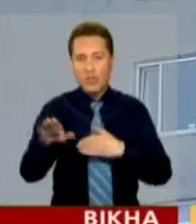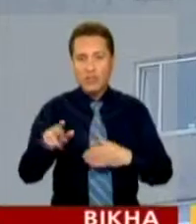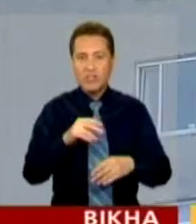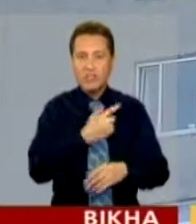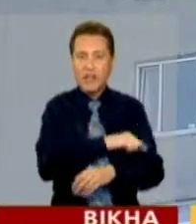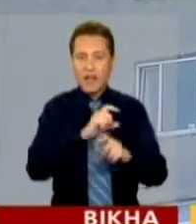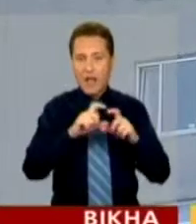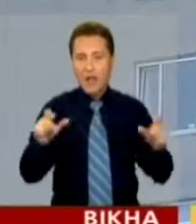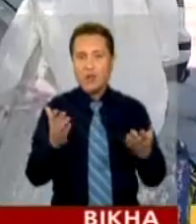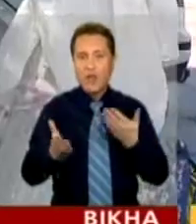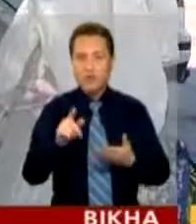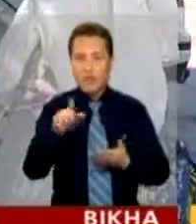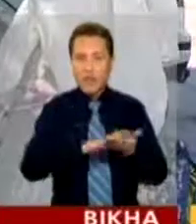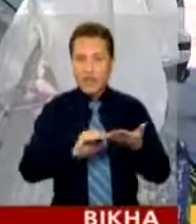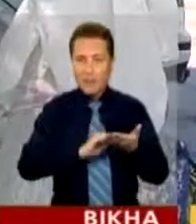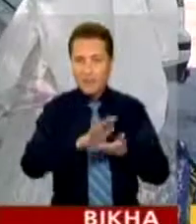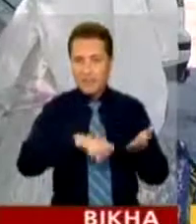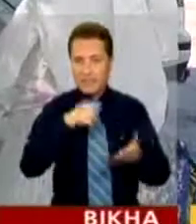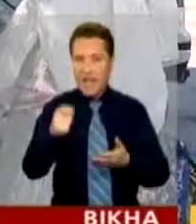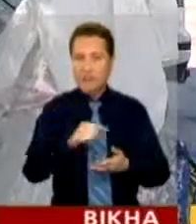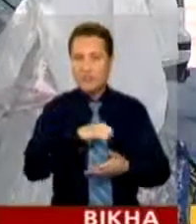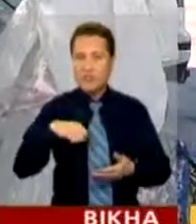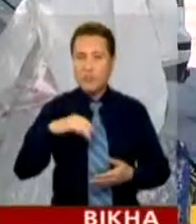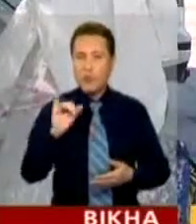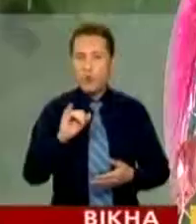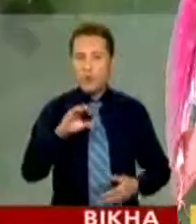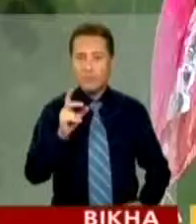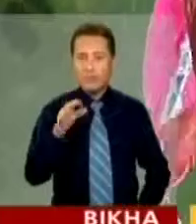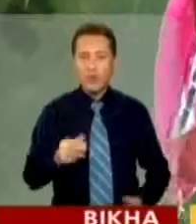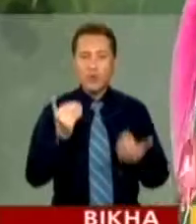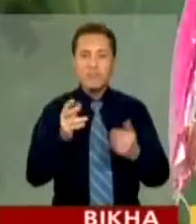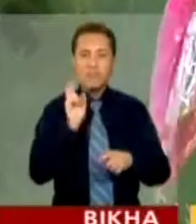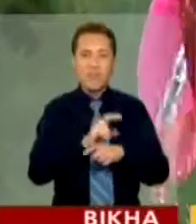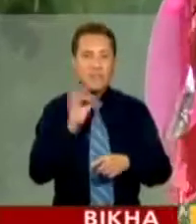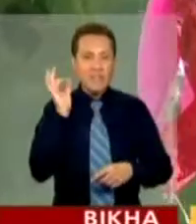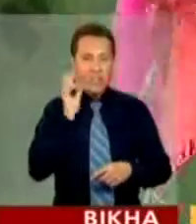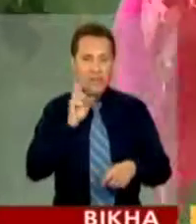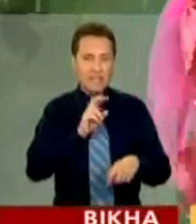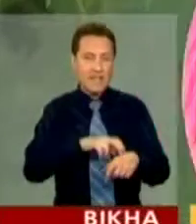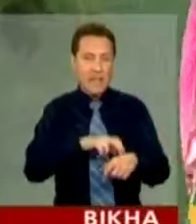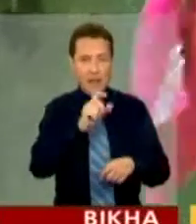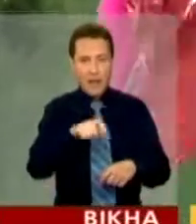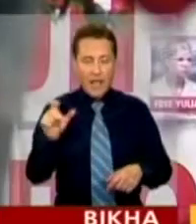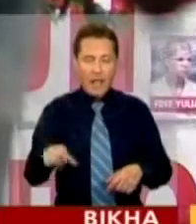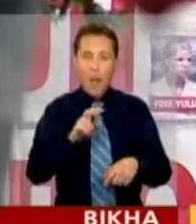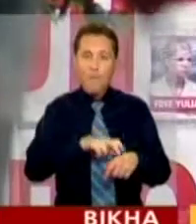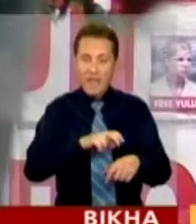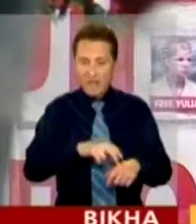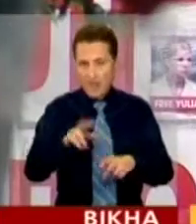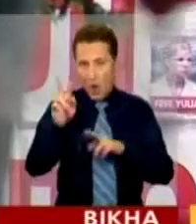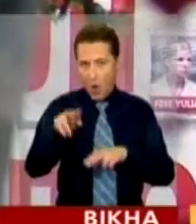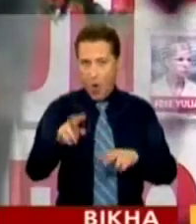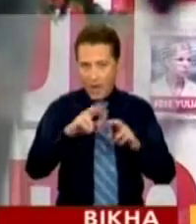напише відповідну заяву. Тим часом до самої Юлії Тимошенко сьогодні навідалися німецькі лікарі. Медики з клініки Шарите